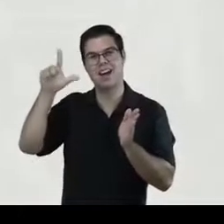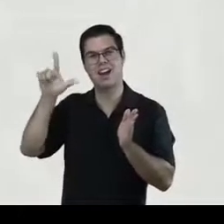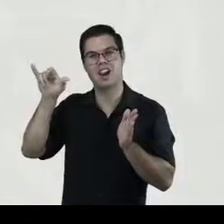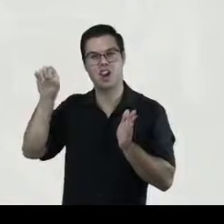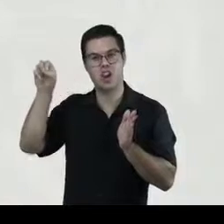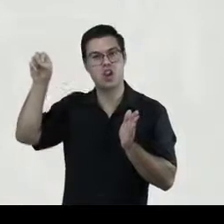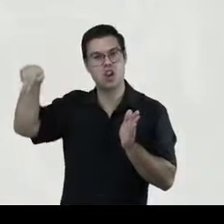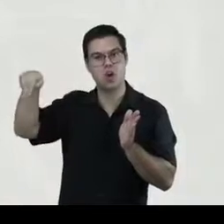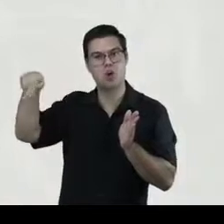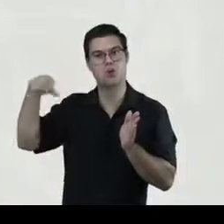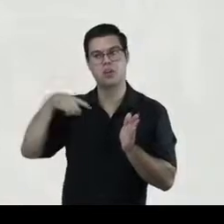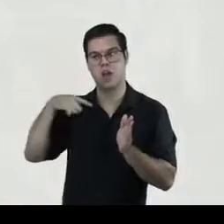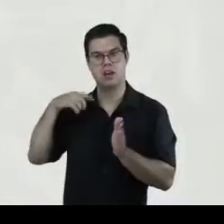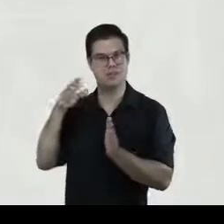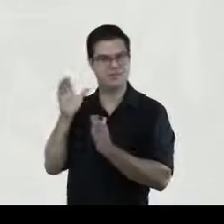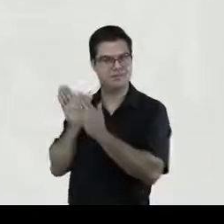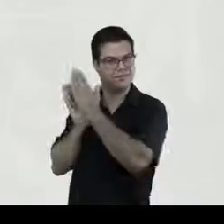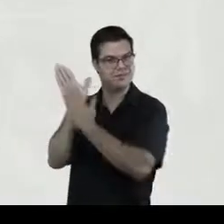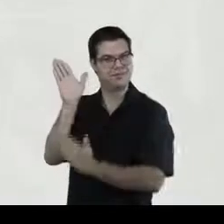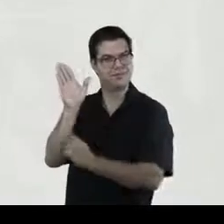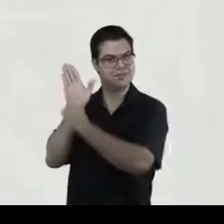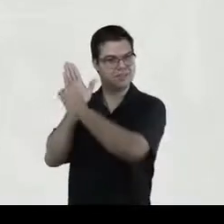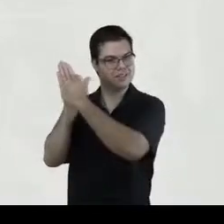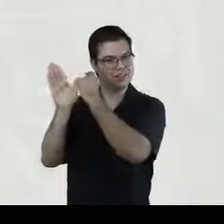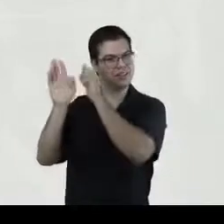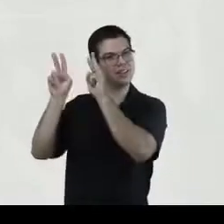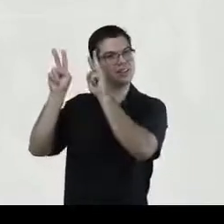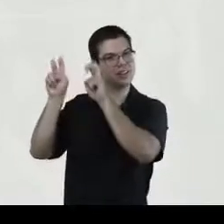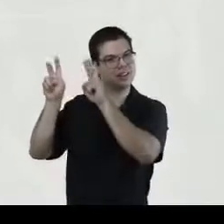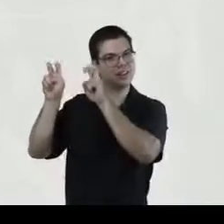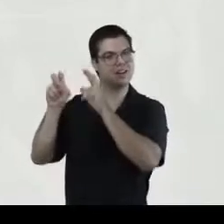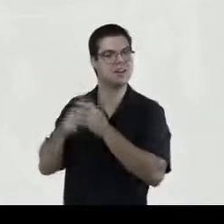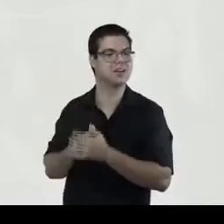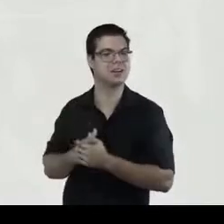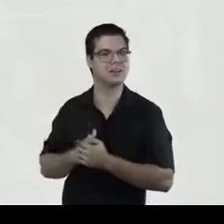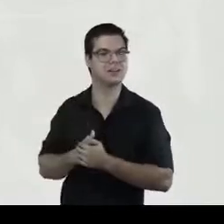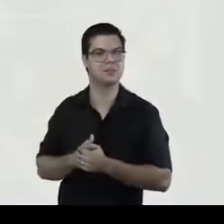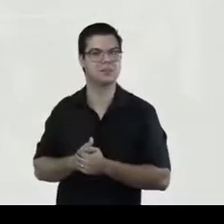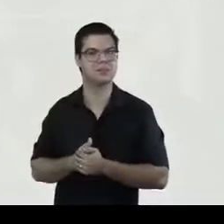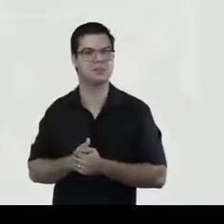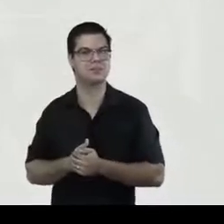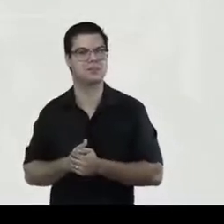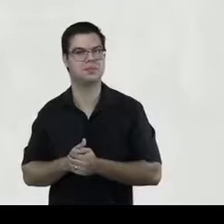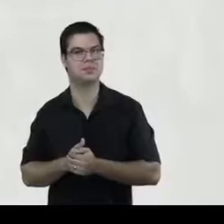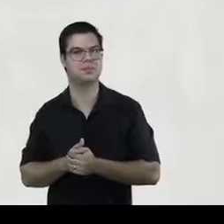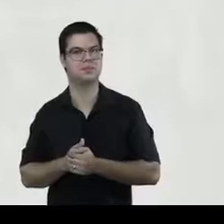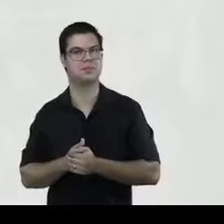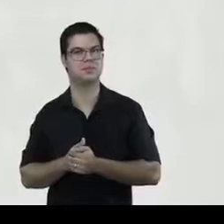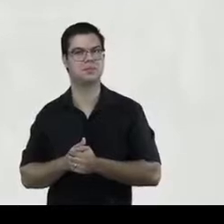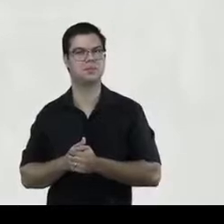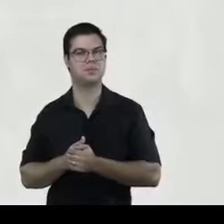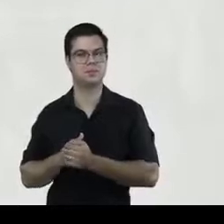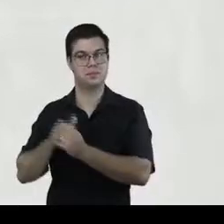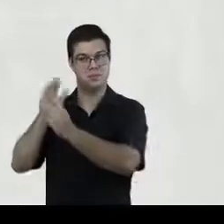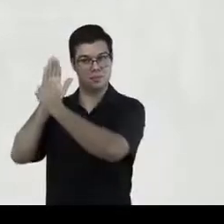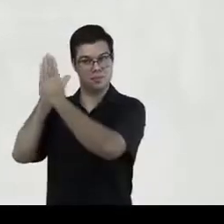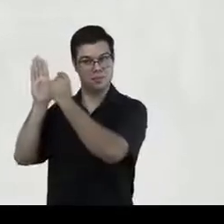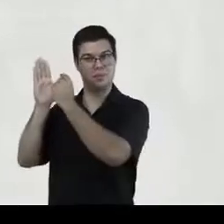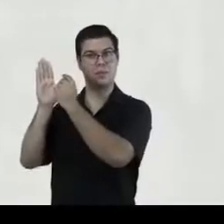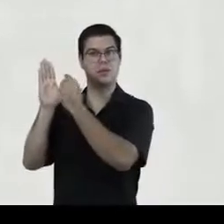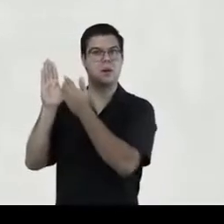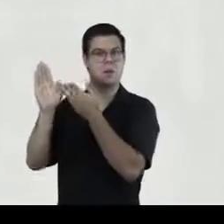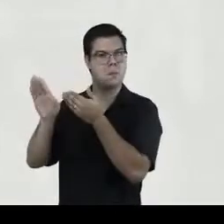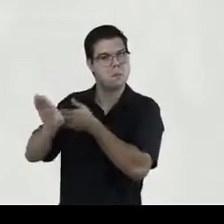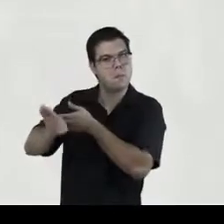nous avons vue, le feuillet, le verso et blanc, feuillet suivant, diapositive